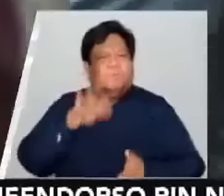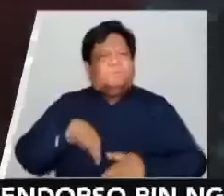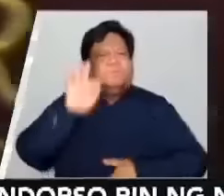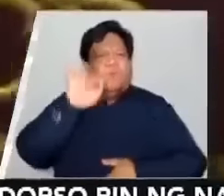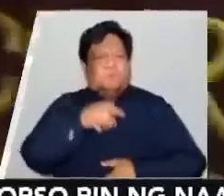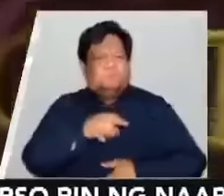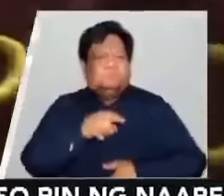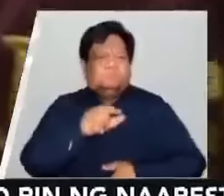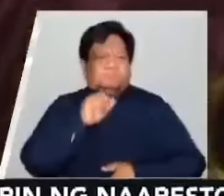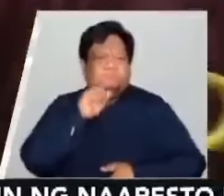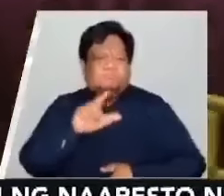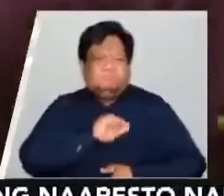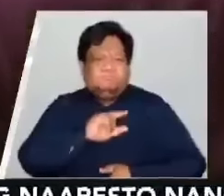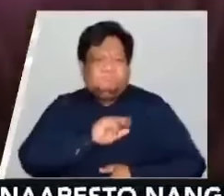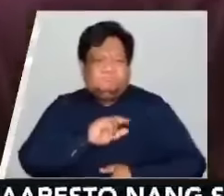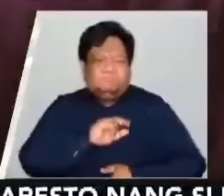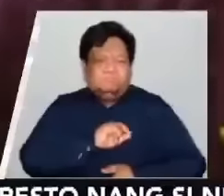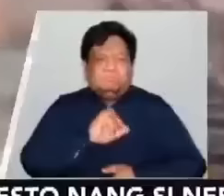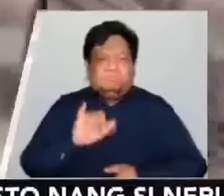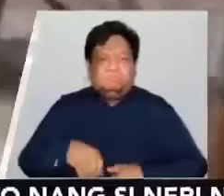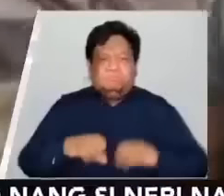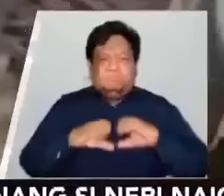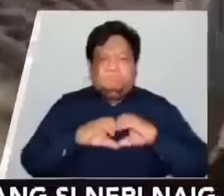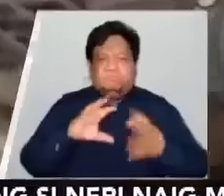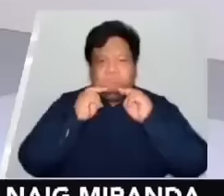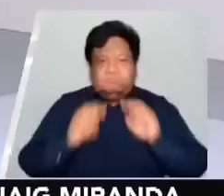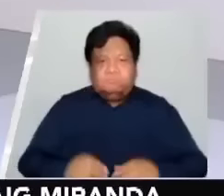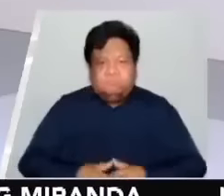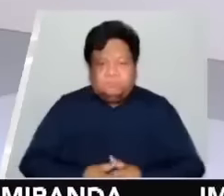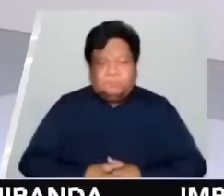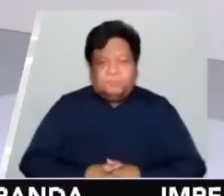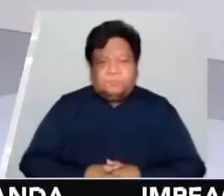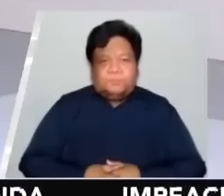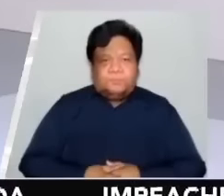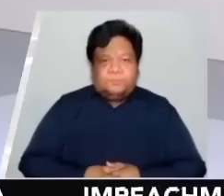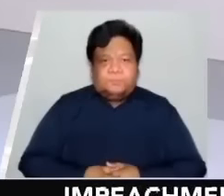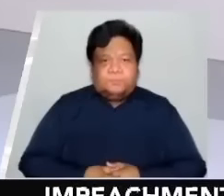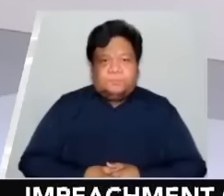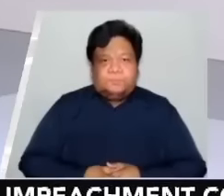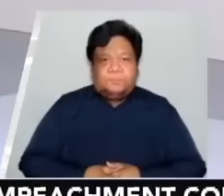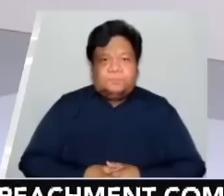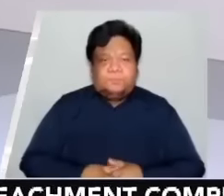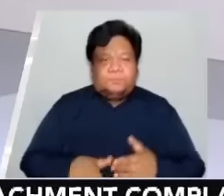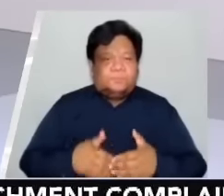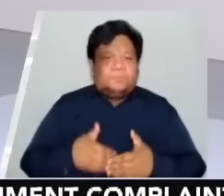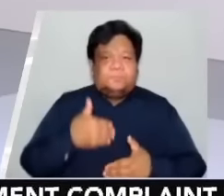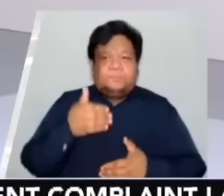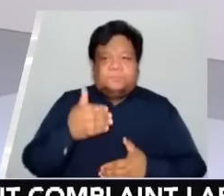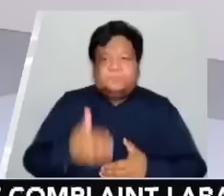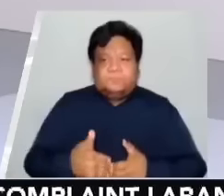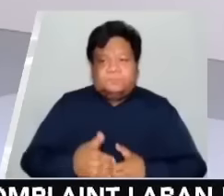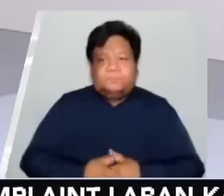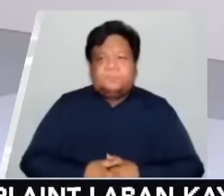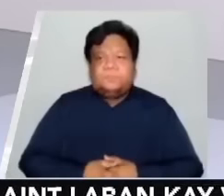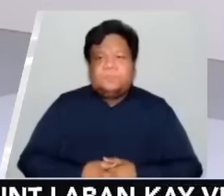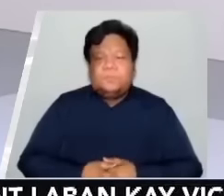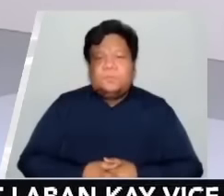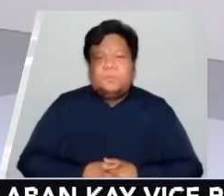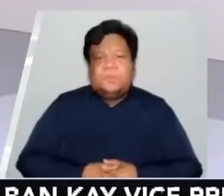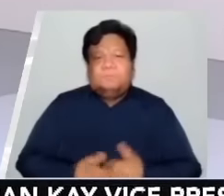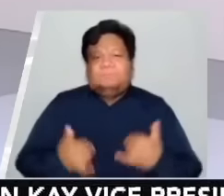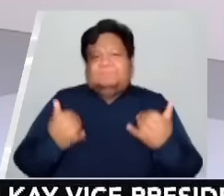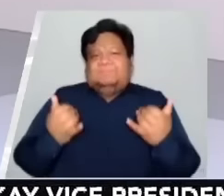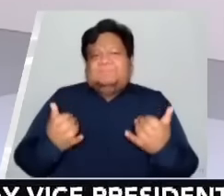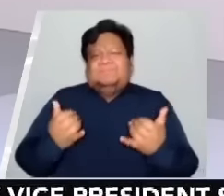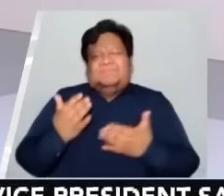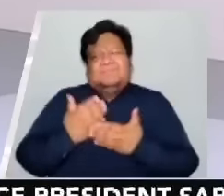nagbabalita para sa GMA integrated news naghain ng impeachment complaint Ngayong araw ang ilang indibidwal laban kay